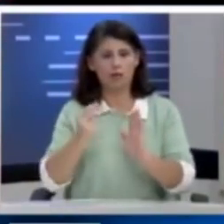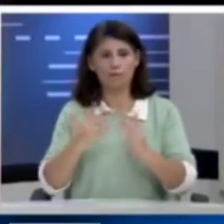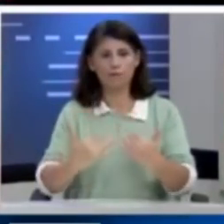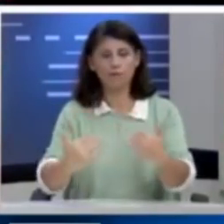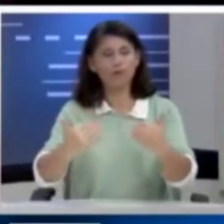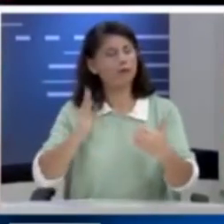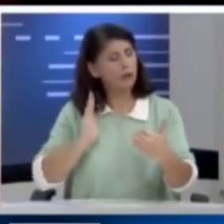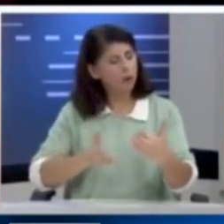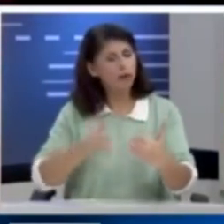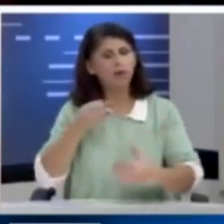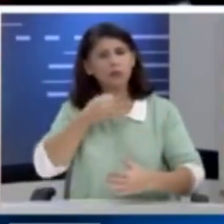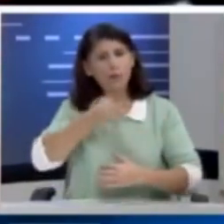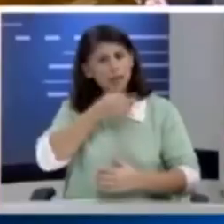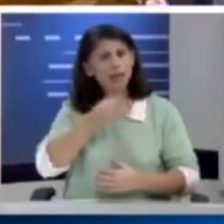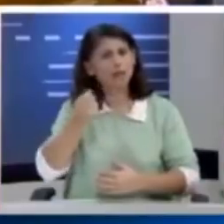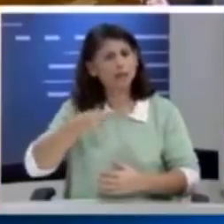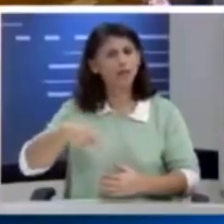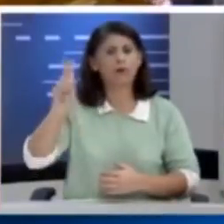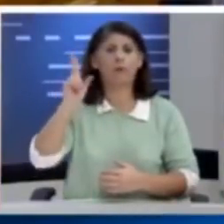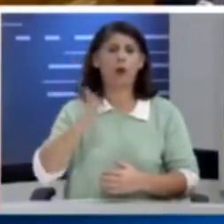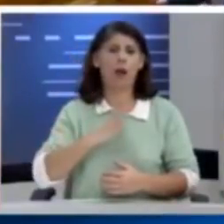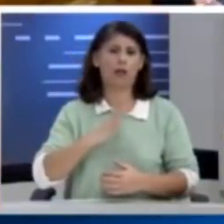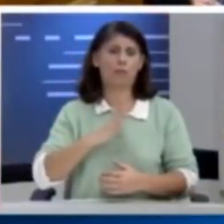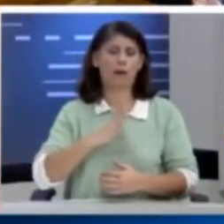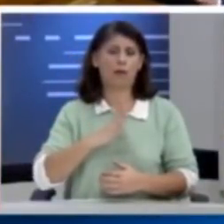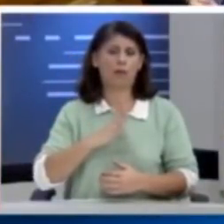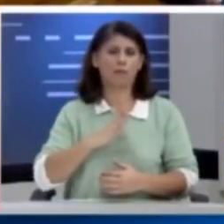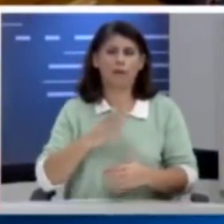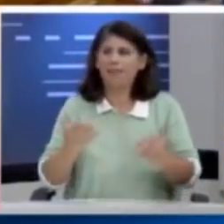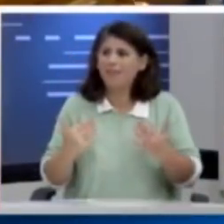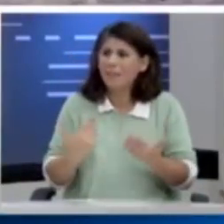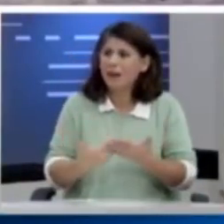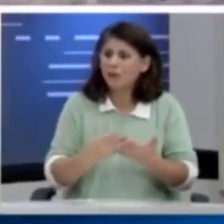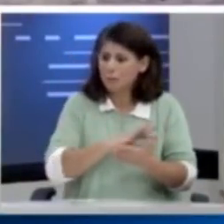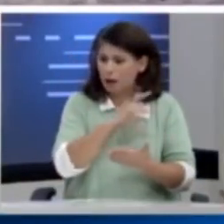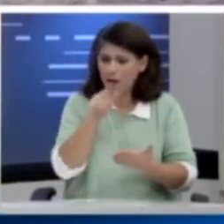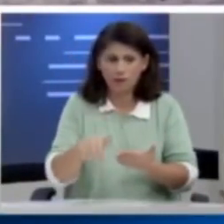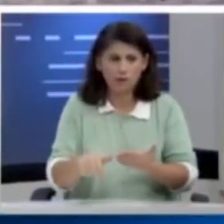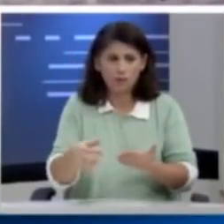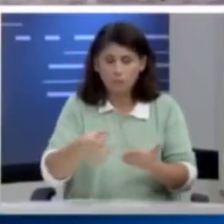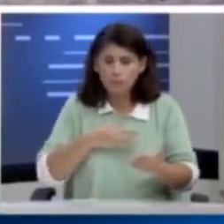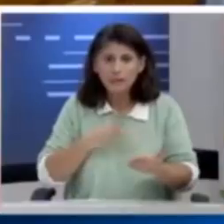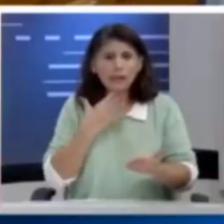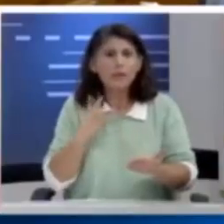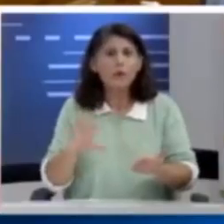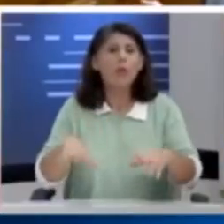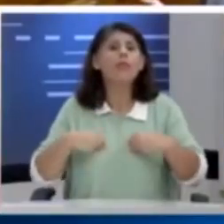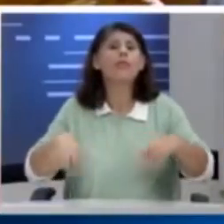μπορέσουν να μιλήσουν περισσότερο. Είναι πολύ απλό. Δεν υπάρχει καμιά αιτιολογία μέχρι τώρα. Πέστε μας, γιατί δεν το